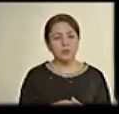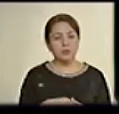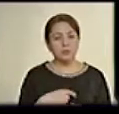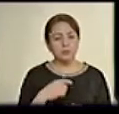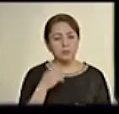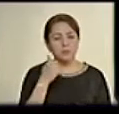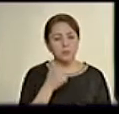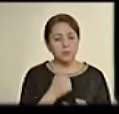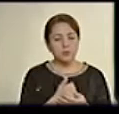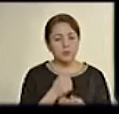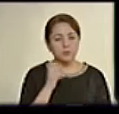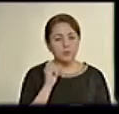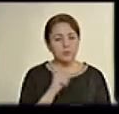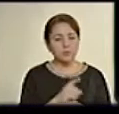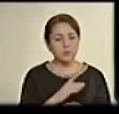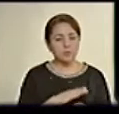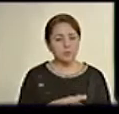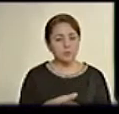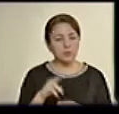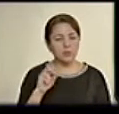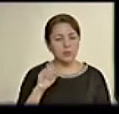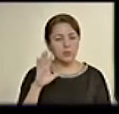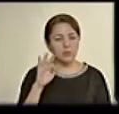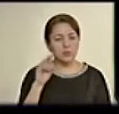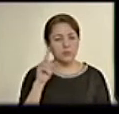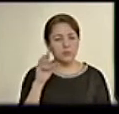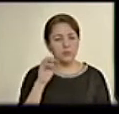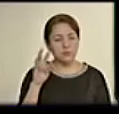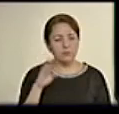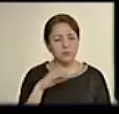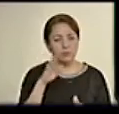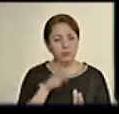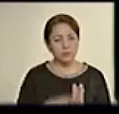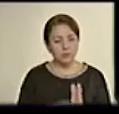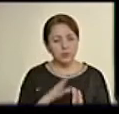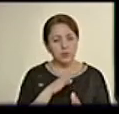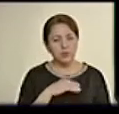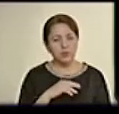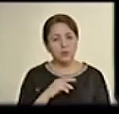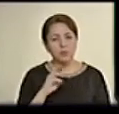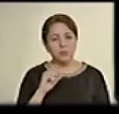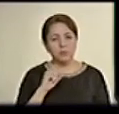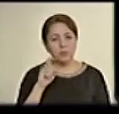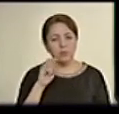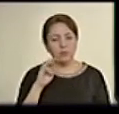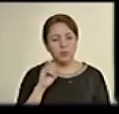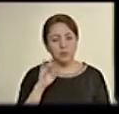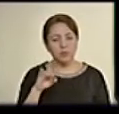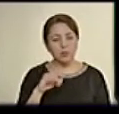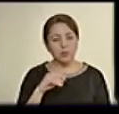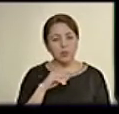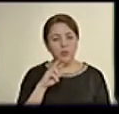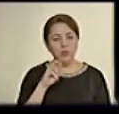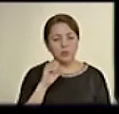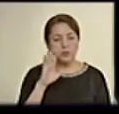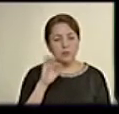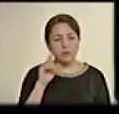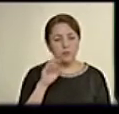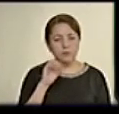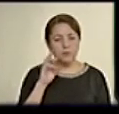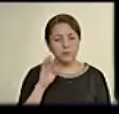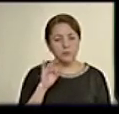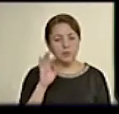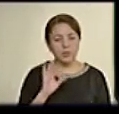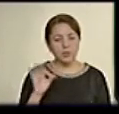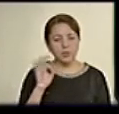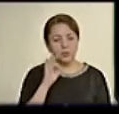boshliq vazifasini o'tadigan lavozim darajasiga tushib qolgan edi. Mehtar lavozimi haqida ham sizda albatta javob